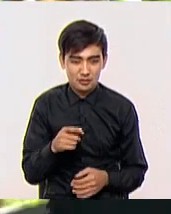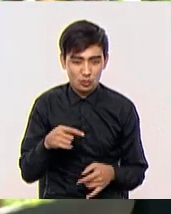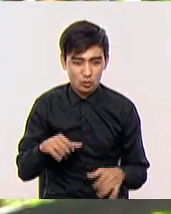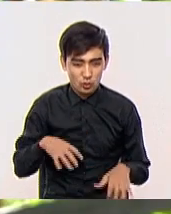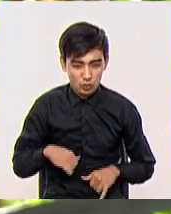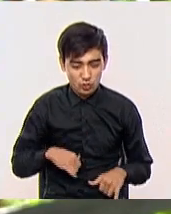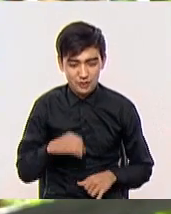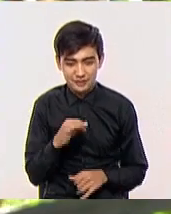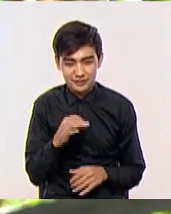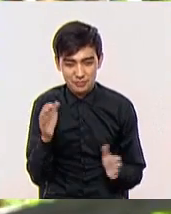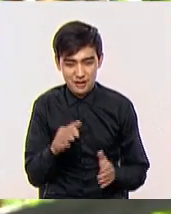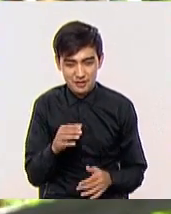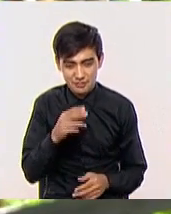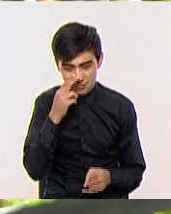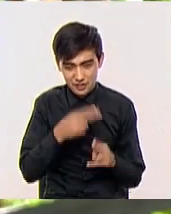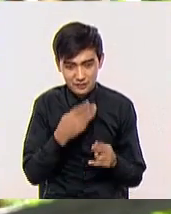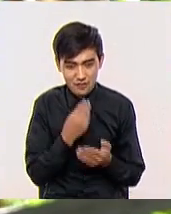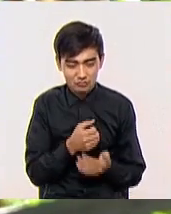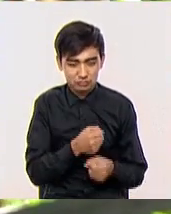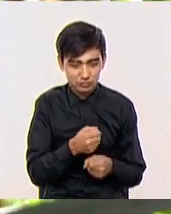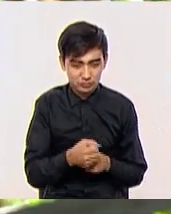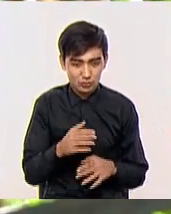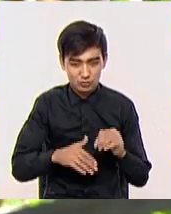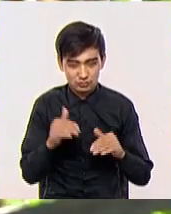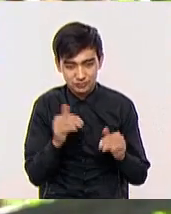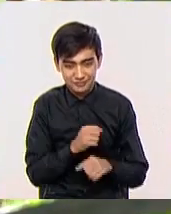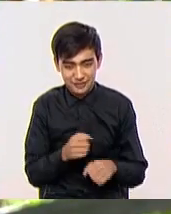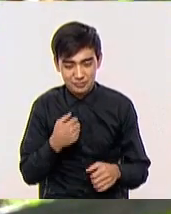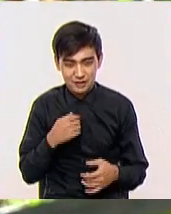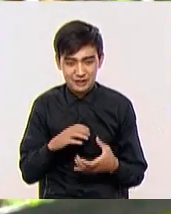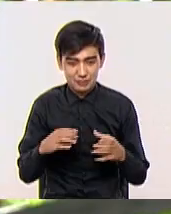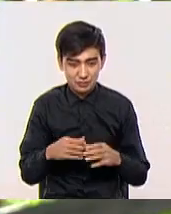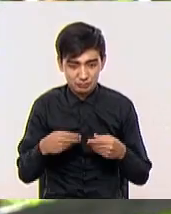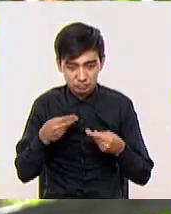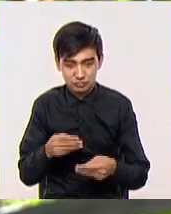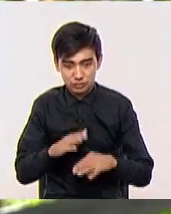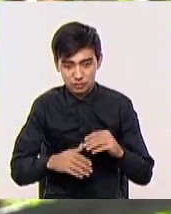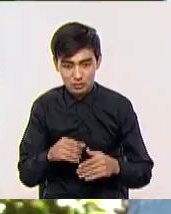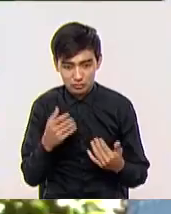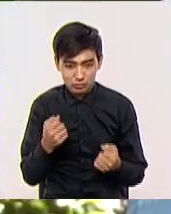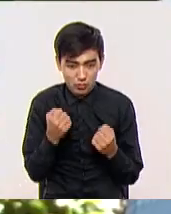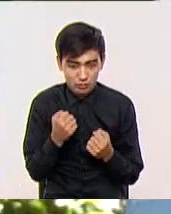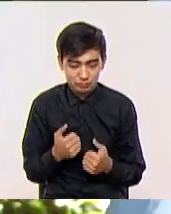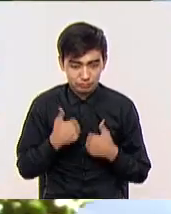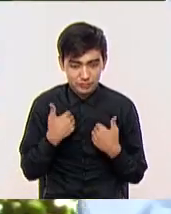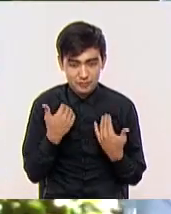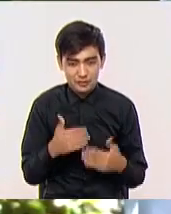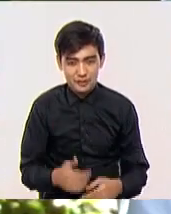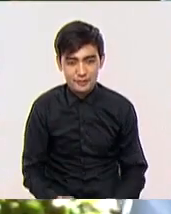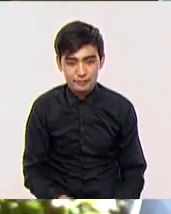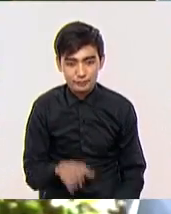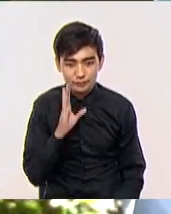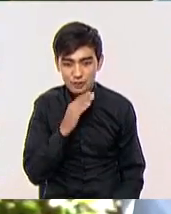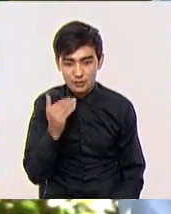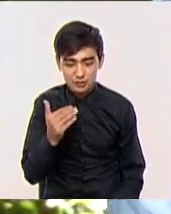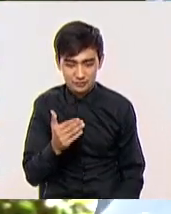бұзық. Кішкентай інісін ұра береді. Інісіне қолын көтермес үшін кірпіш ұстатып спортпен шұғылдансын дедім. Мать алкоголичка, она